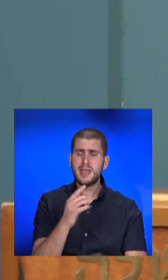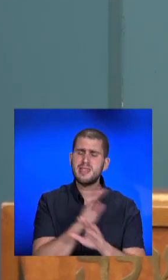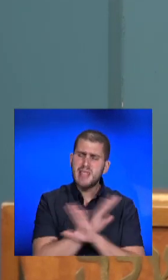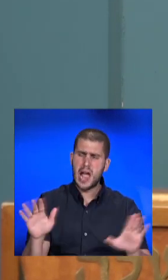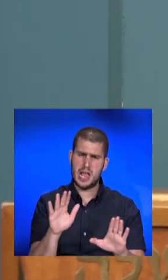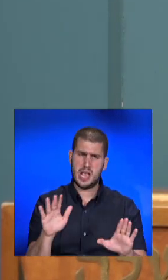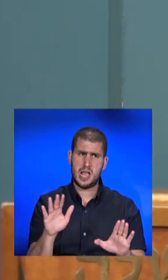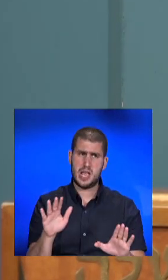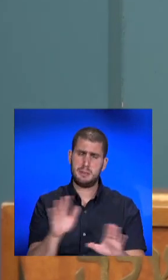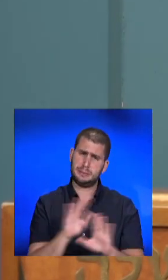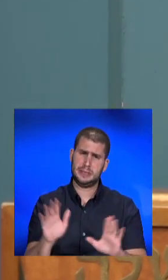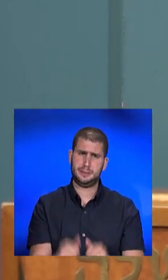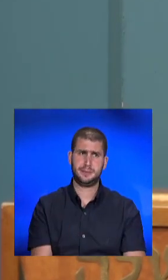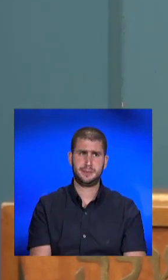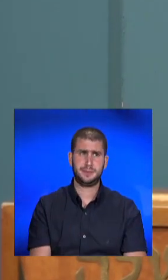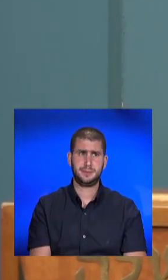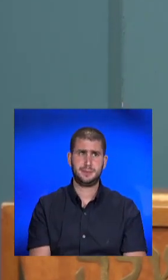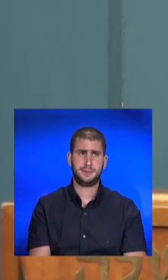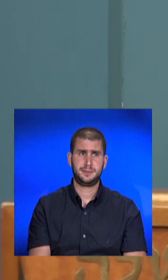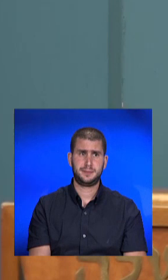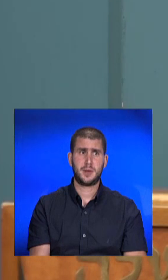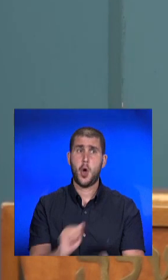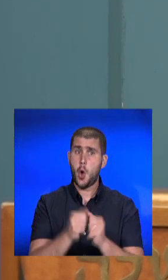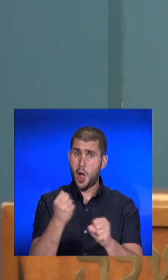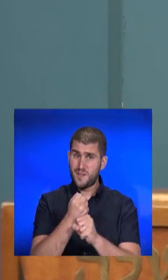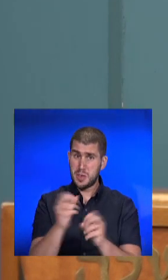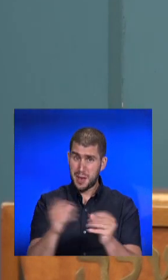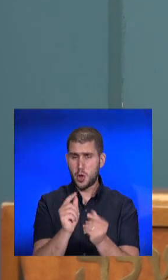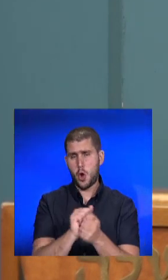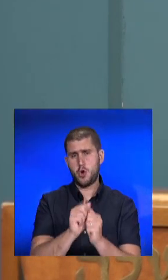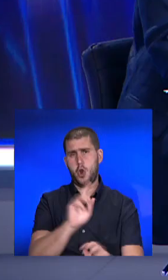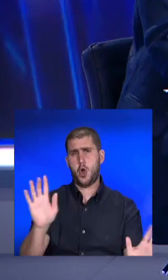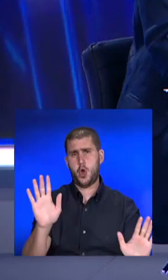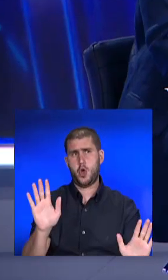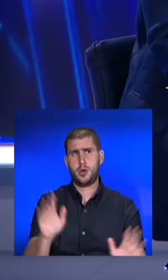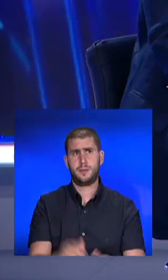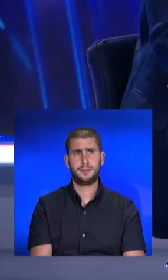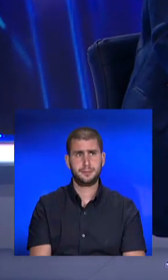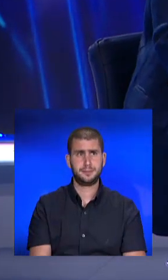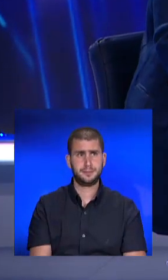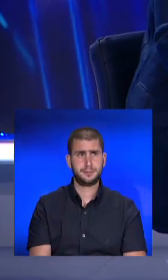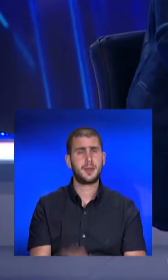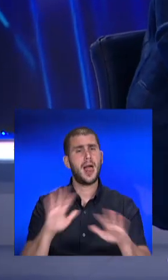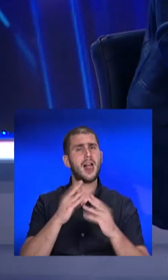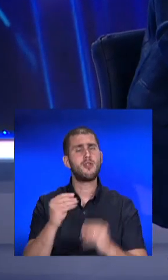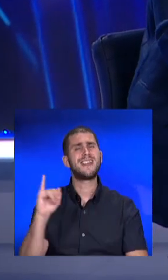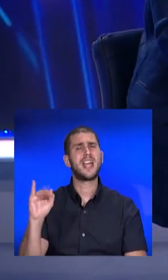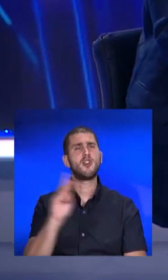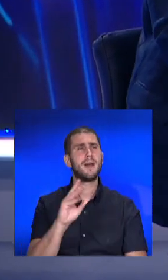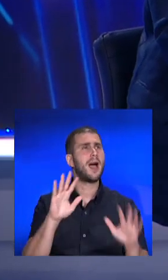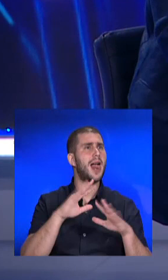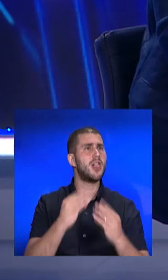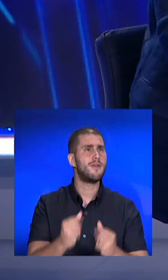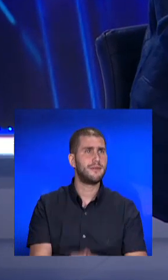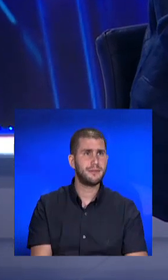זה. מספיק. או שעובדים יחד או שלא עובדים יחד. לילה טוב, יערה שפירה. לילה טוב.